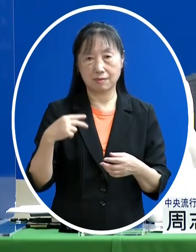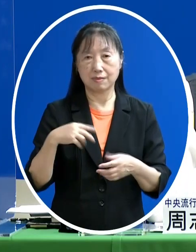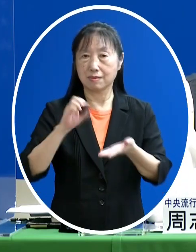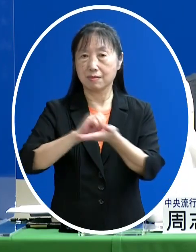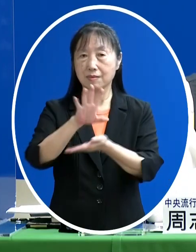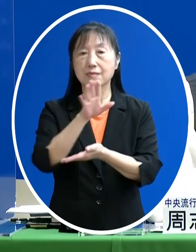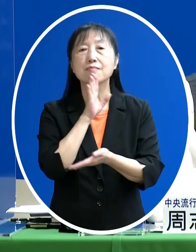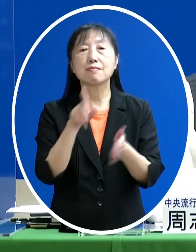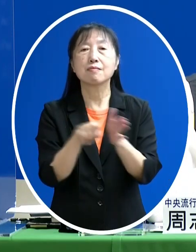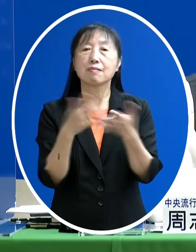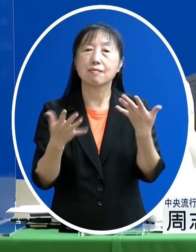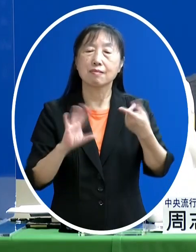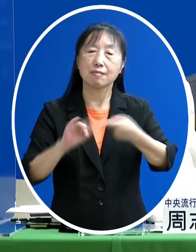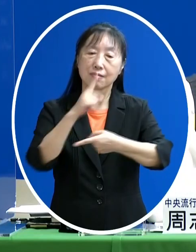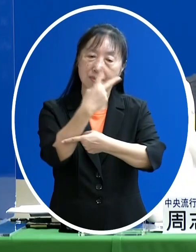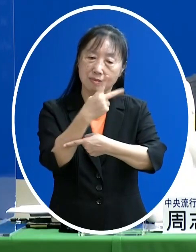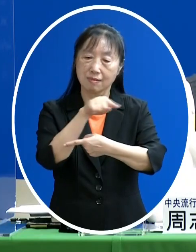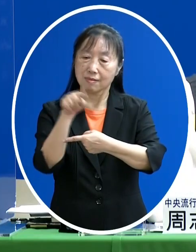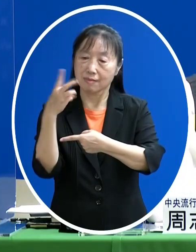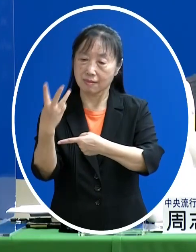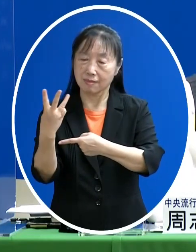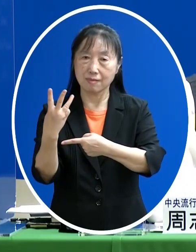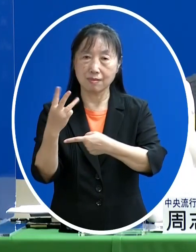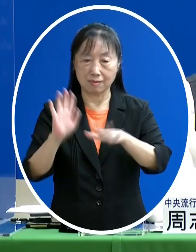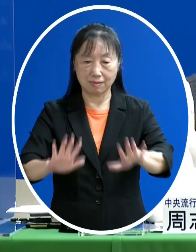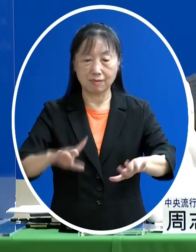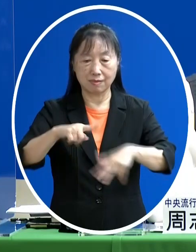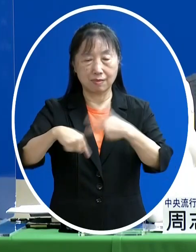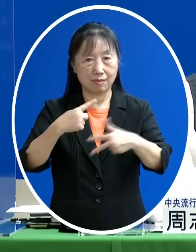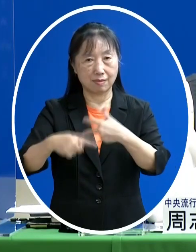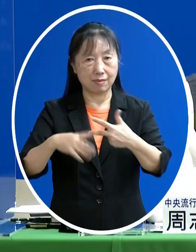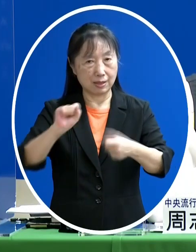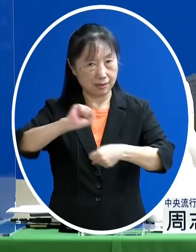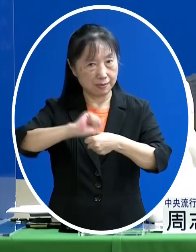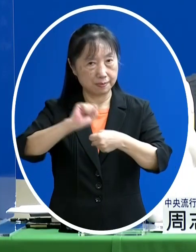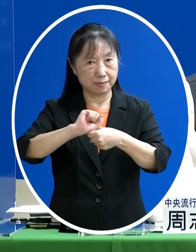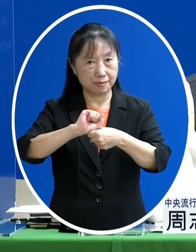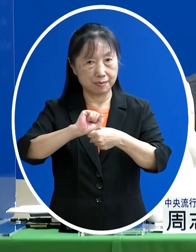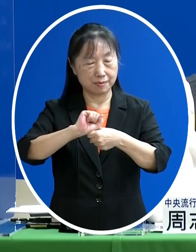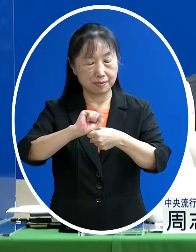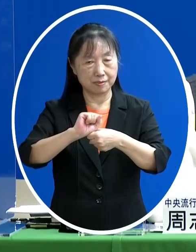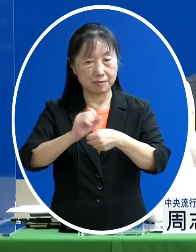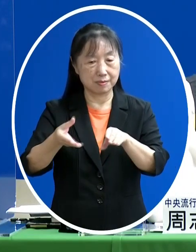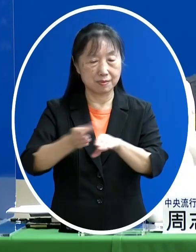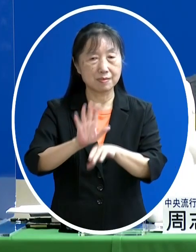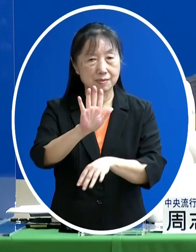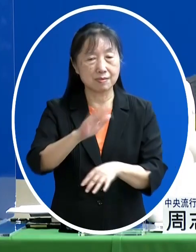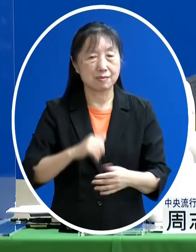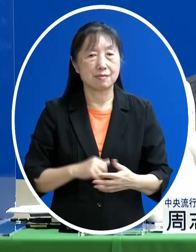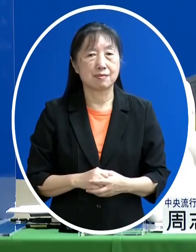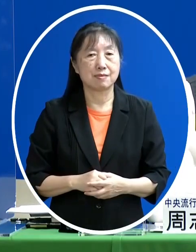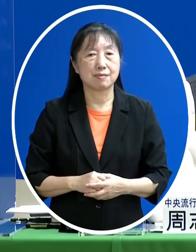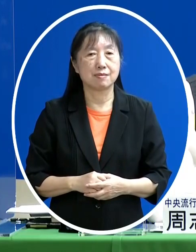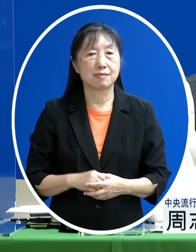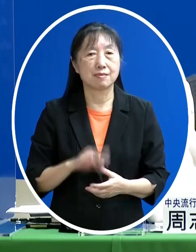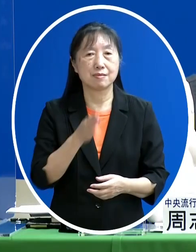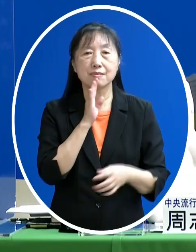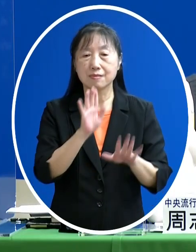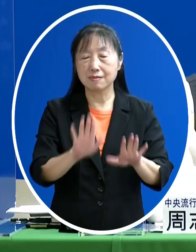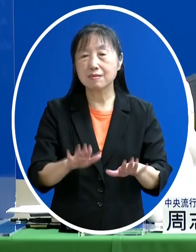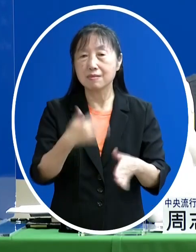报告的时候是说占2%到3%哈，所以大概这一周有增加哈，有翻倍的这样一个情形哈。不过也目前还